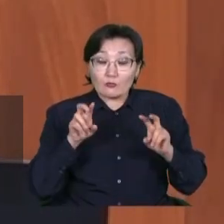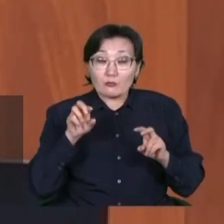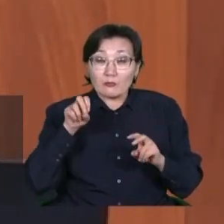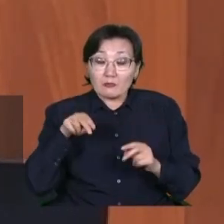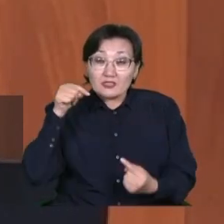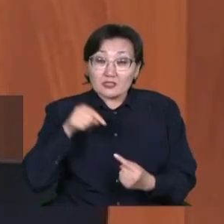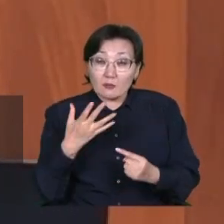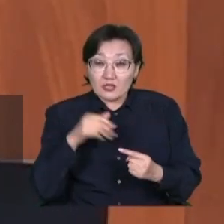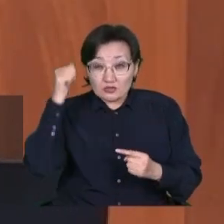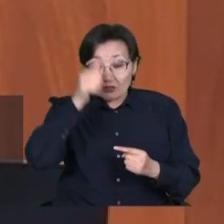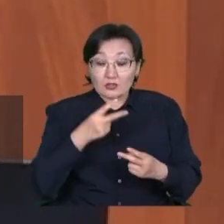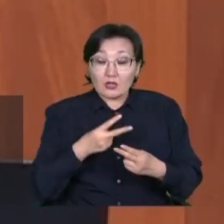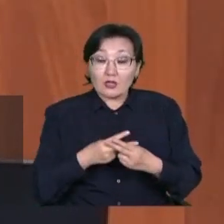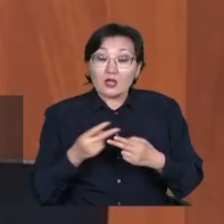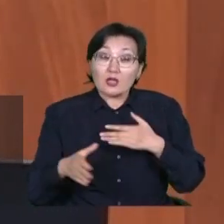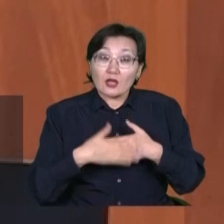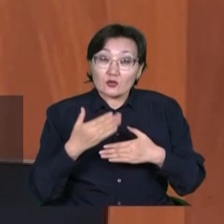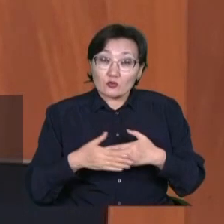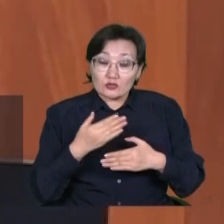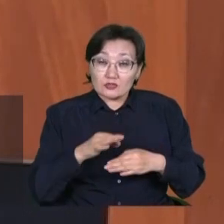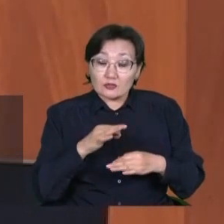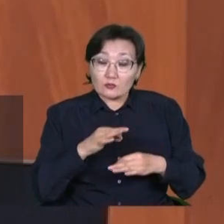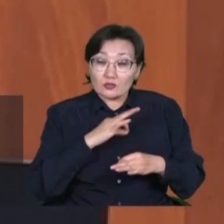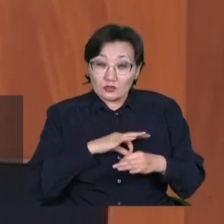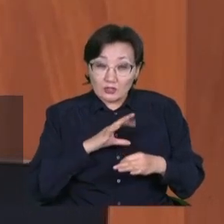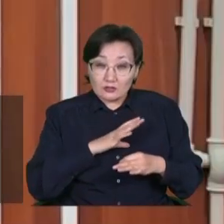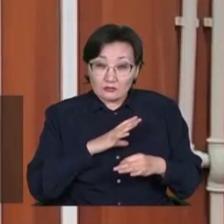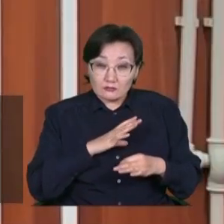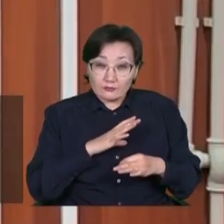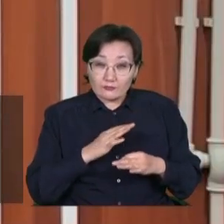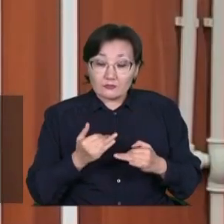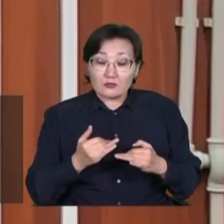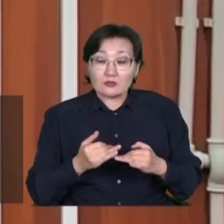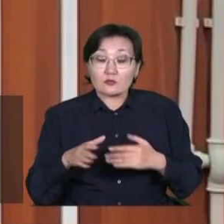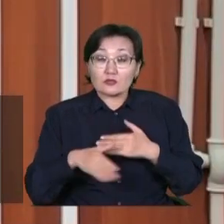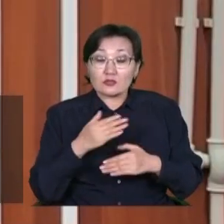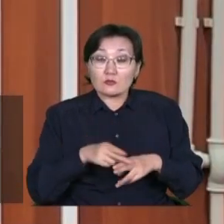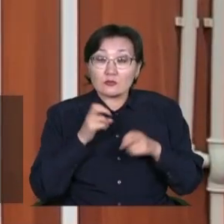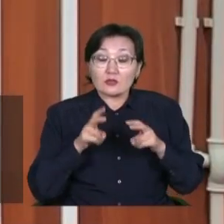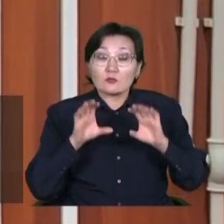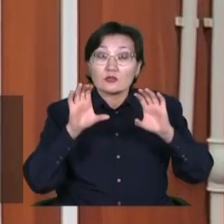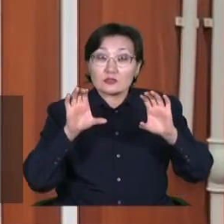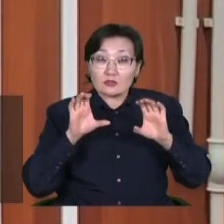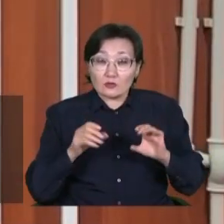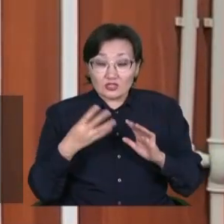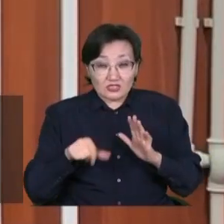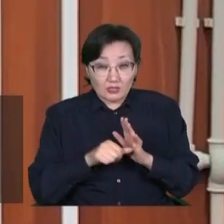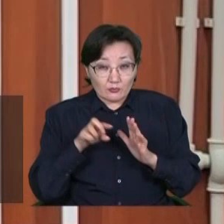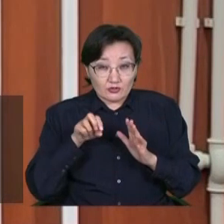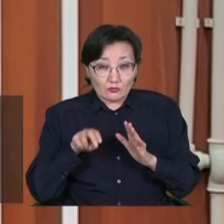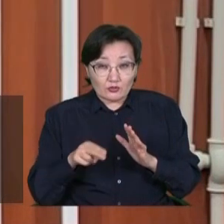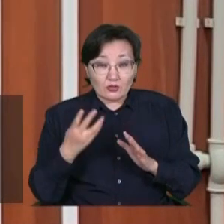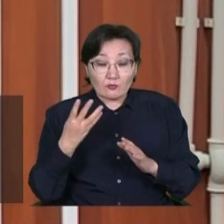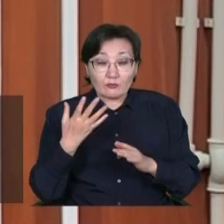жыл мерзімге бас бостандығынан айыру жазасы тағайындалсын. Жазасын қылмыстық кодексінің 46-ші бабы